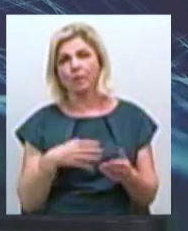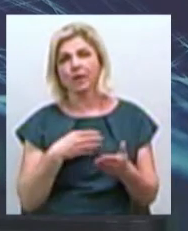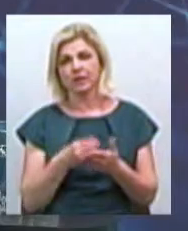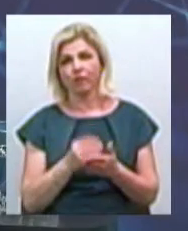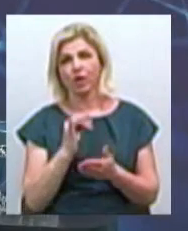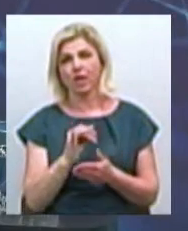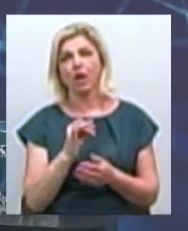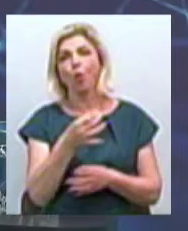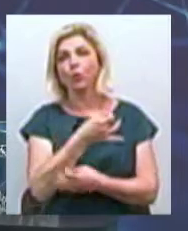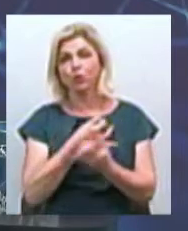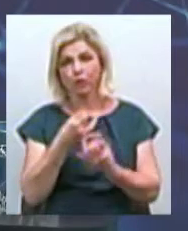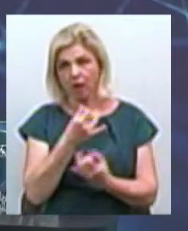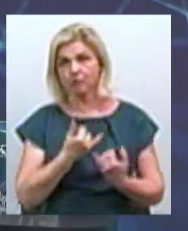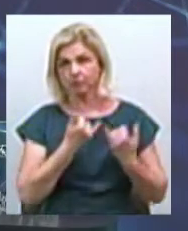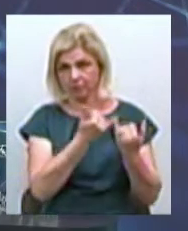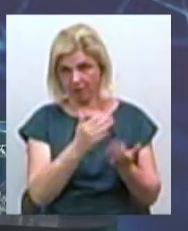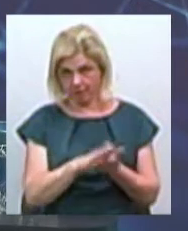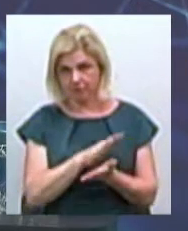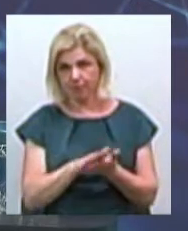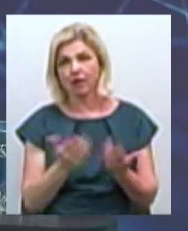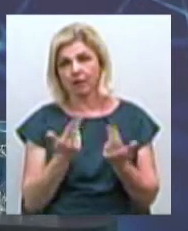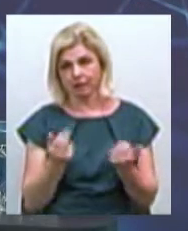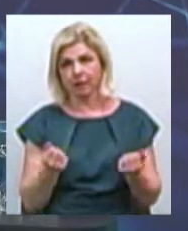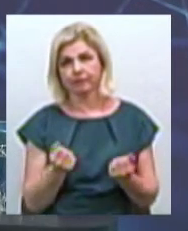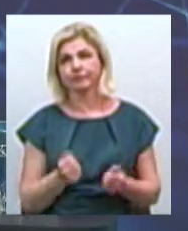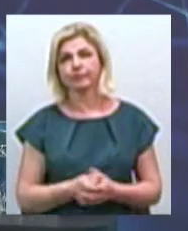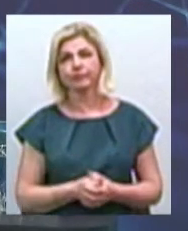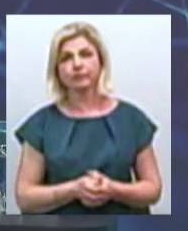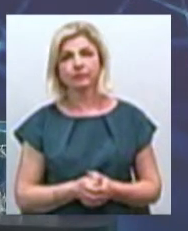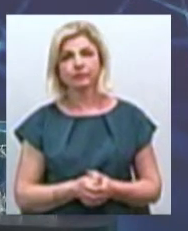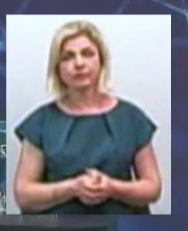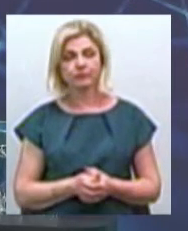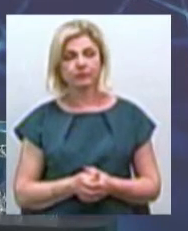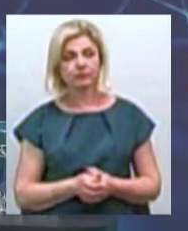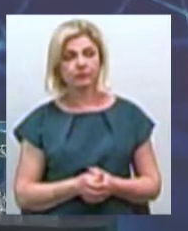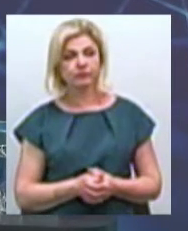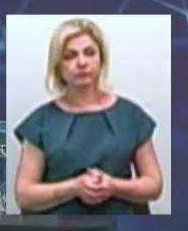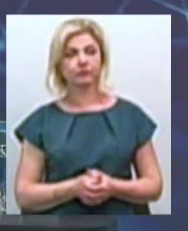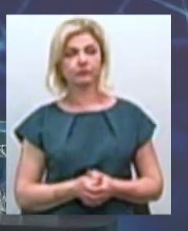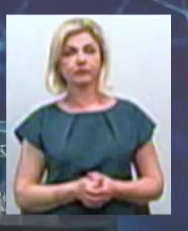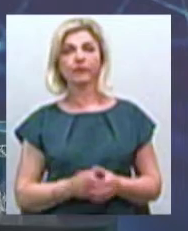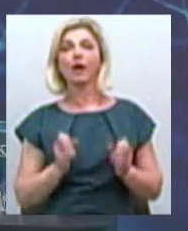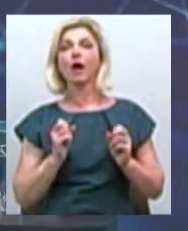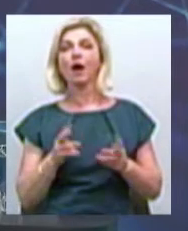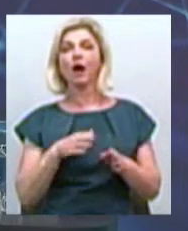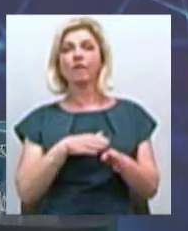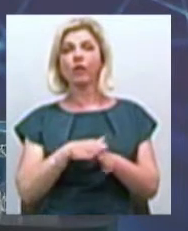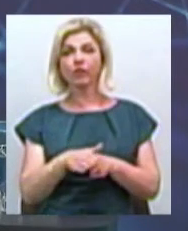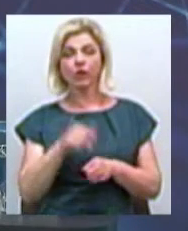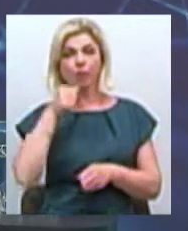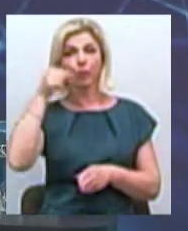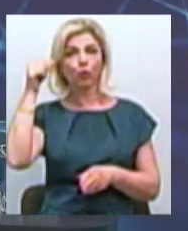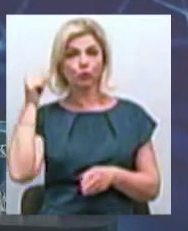надаються безкоштовно? Звичайно. Вони не можуть надаватися коштовно. Скажіть, будь ласка, як реалізуються минулорічні